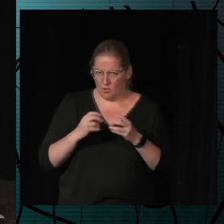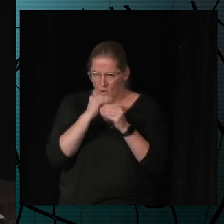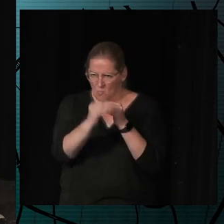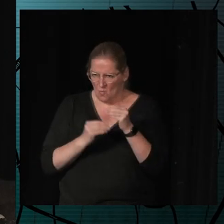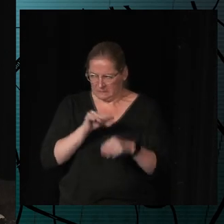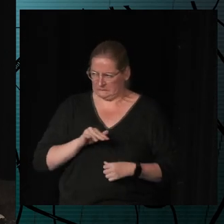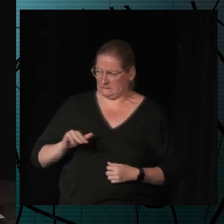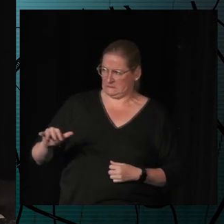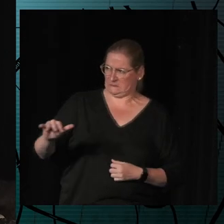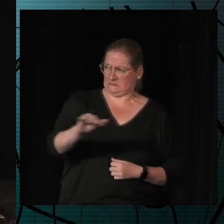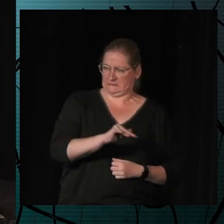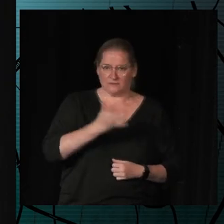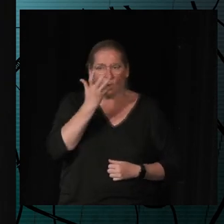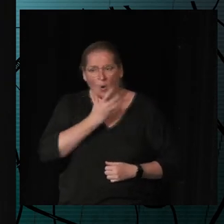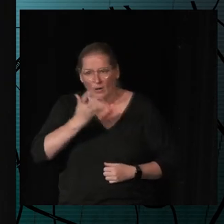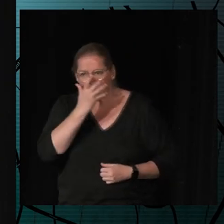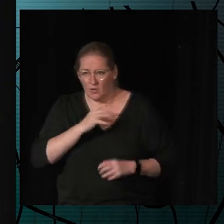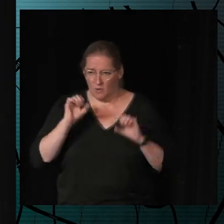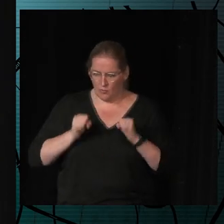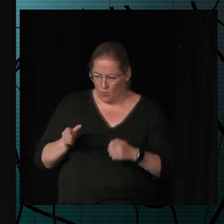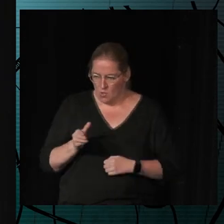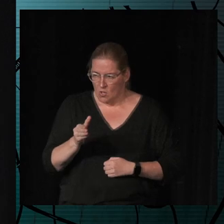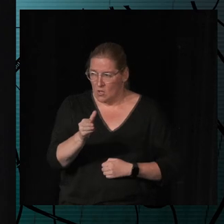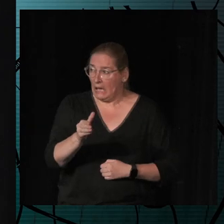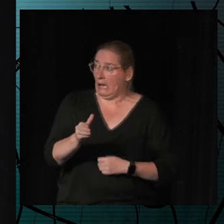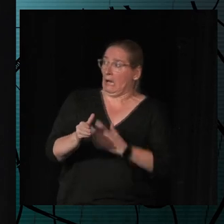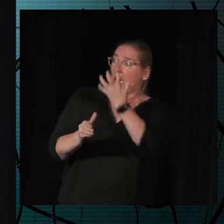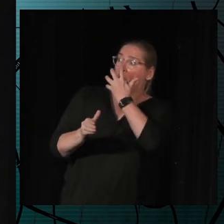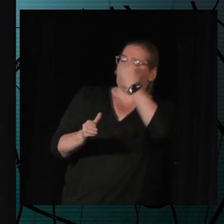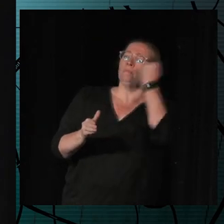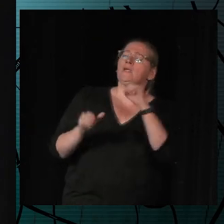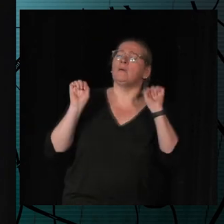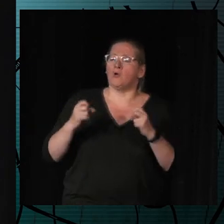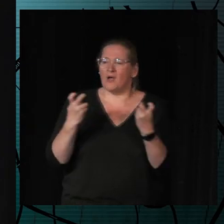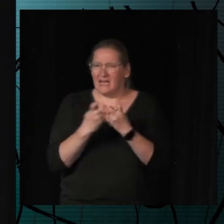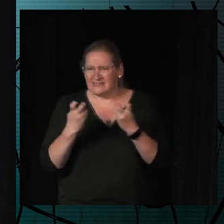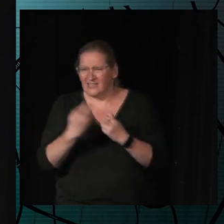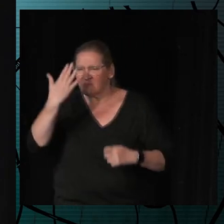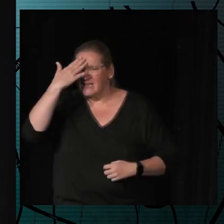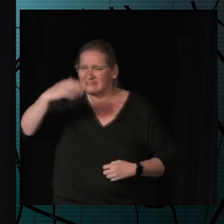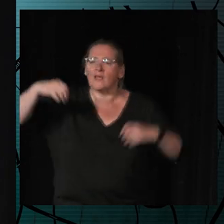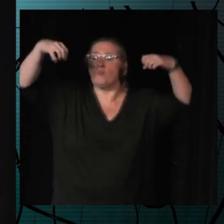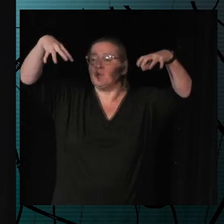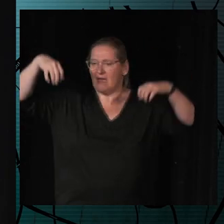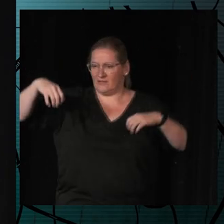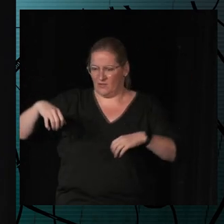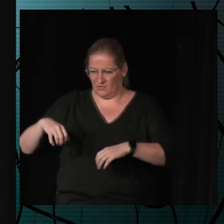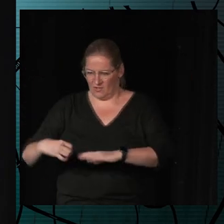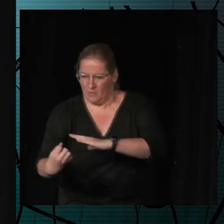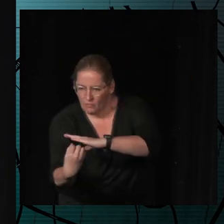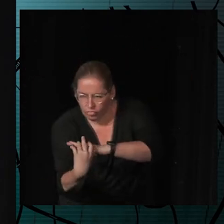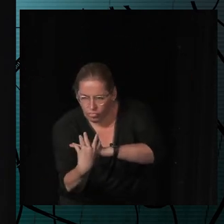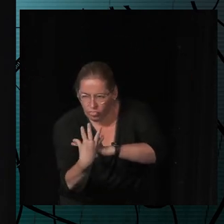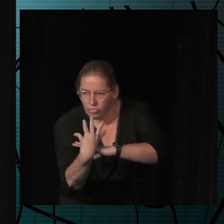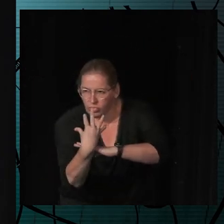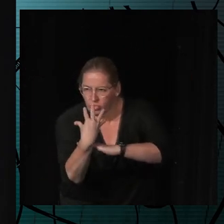très joyeux un dying light on peut pas dire que ce soit il a la lumière au rat du du sol et cetera mais effectivement ces poches où on sent que le jeu